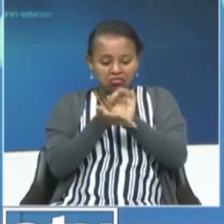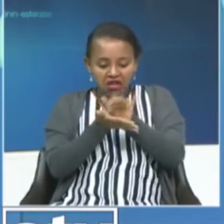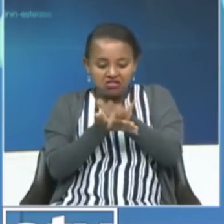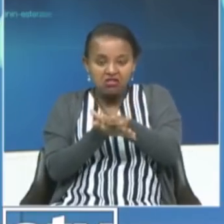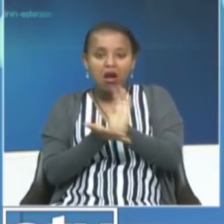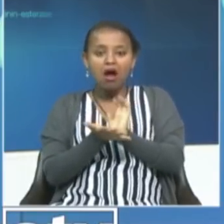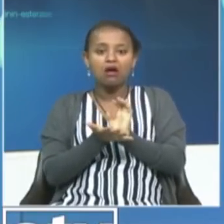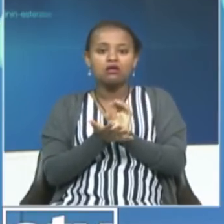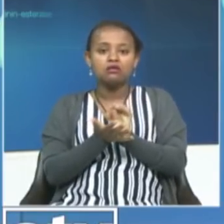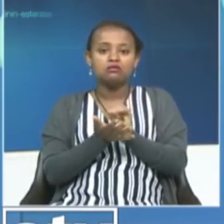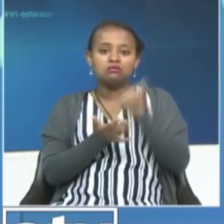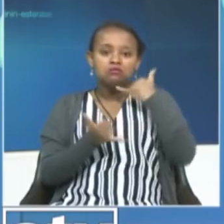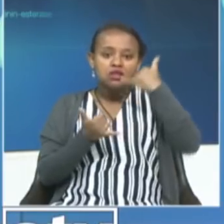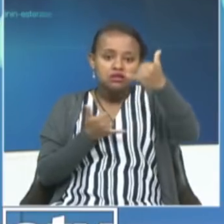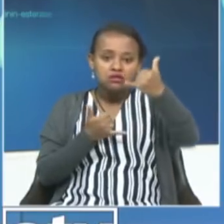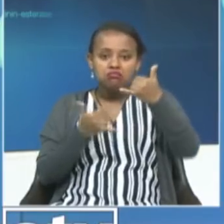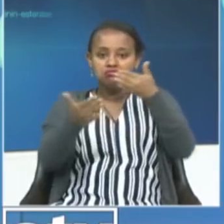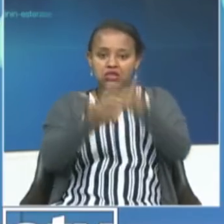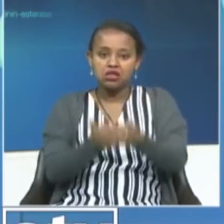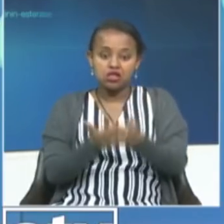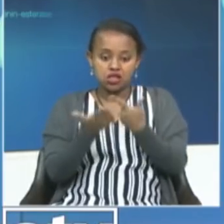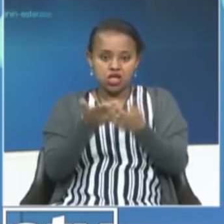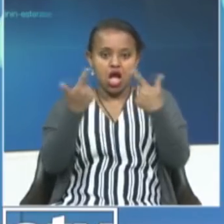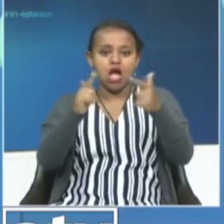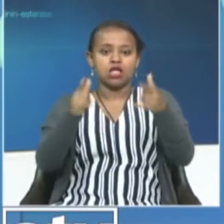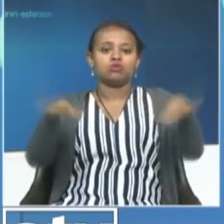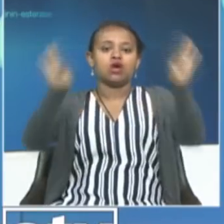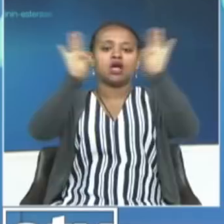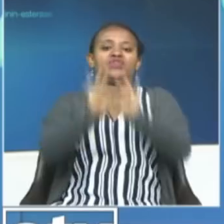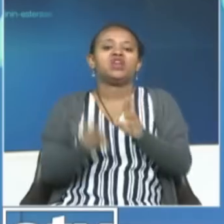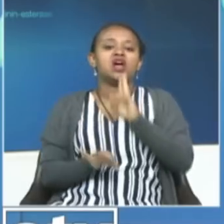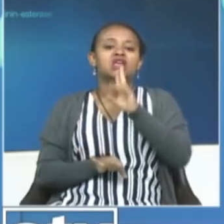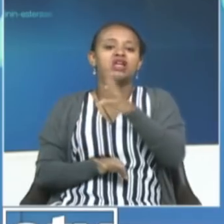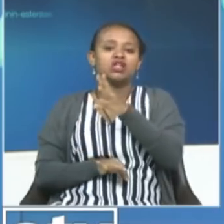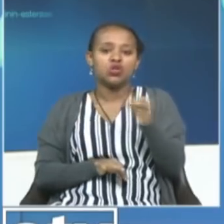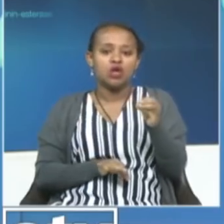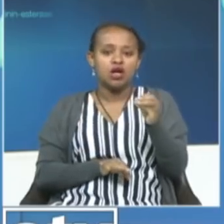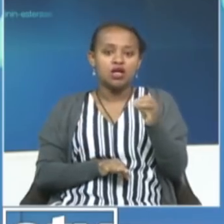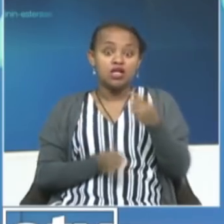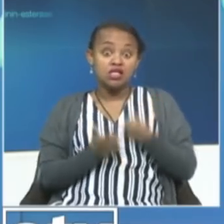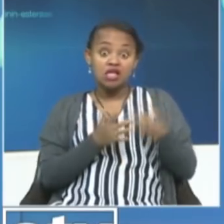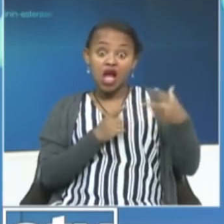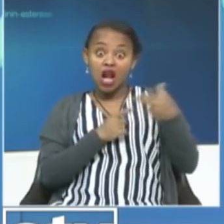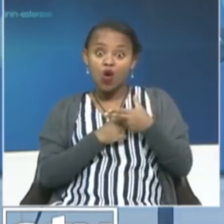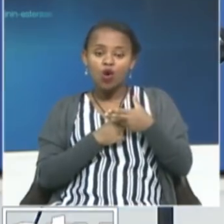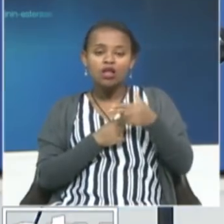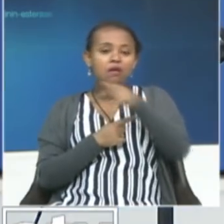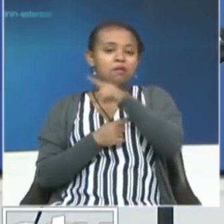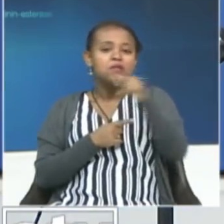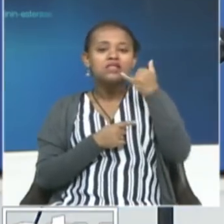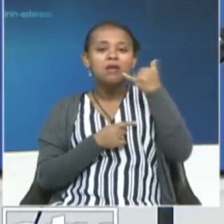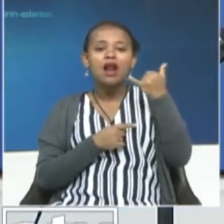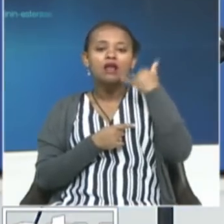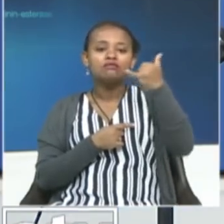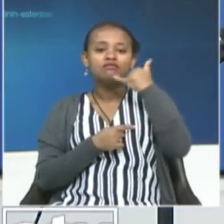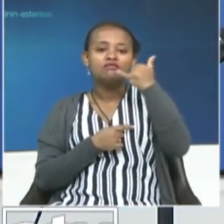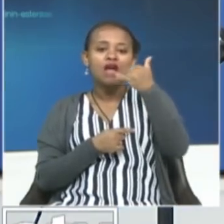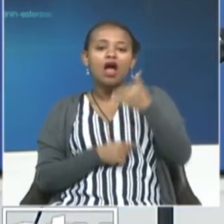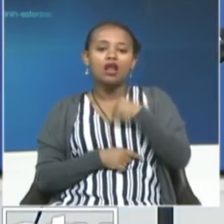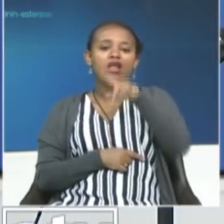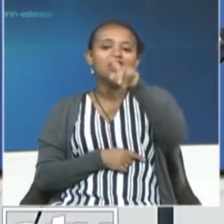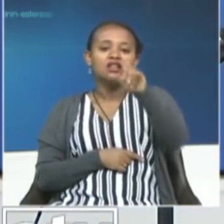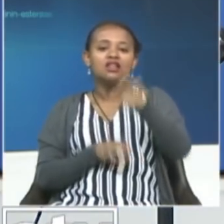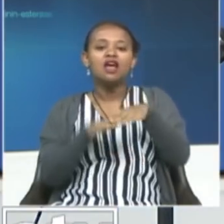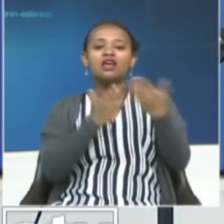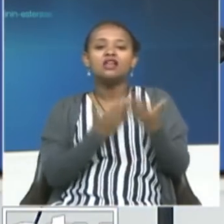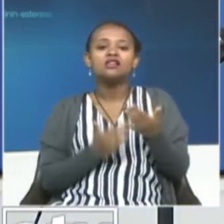በስልክ መድረስ፣ እንደዚህ አይነት አጋጣሚዎች አስፈላጊ ናቸው። እና በዚህ ላቋርጦት እዚህ ጋር እና መስመር ላይ ጠያቂ አስተናግደን